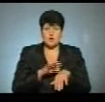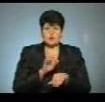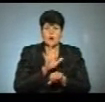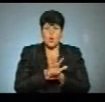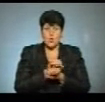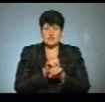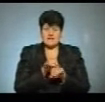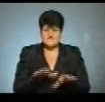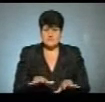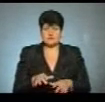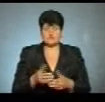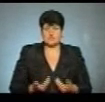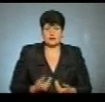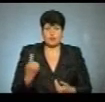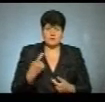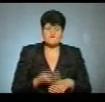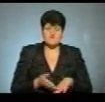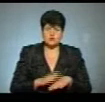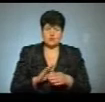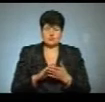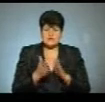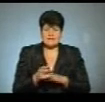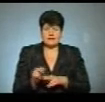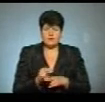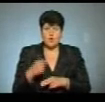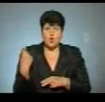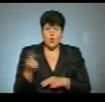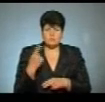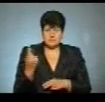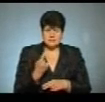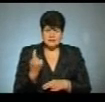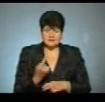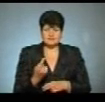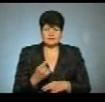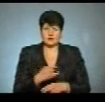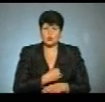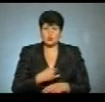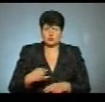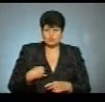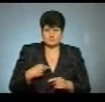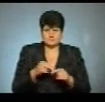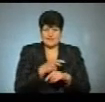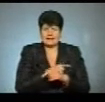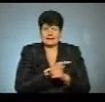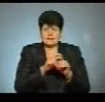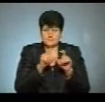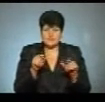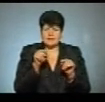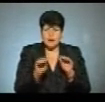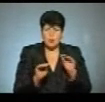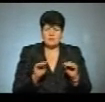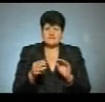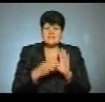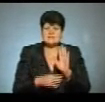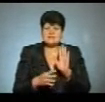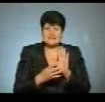коронавірус жителів області у важкому стані лікуватимуть в обласному фтизіопульмонологічному медичному центрі. Там обладнали